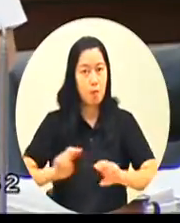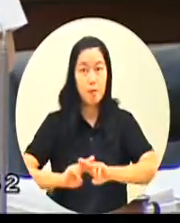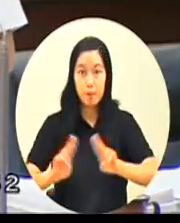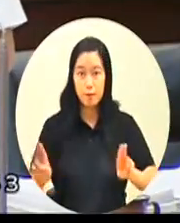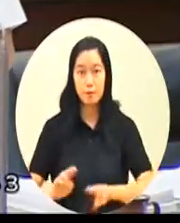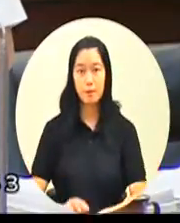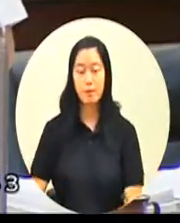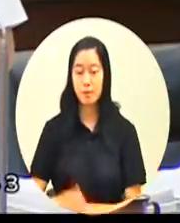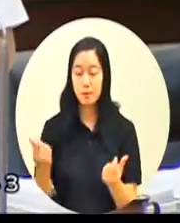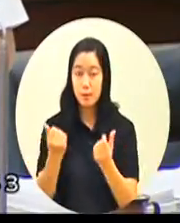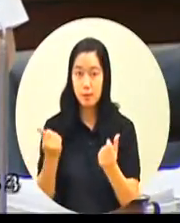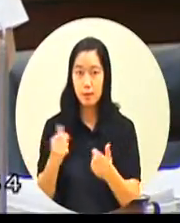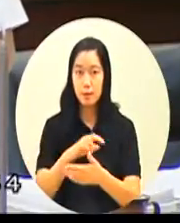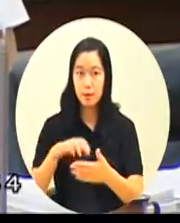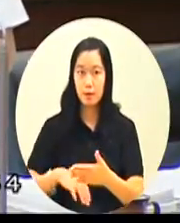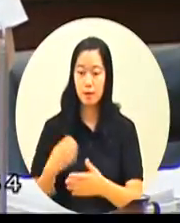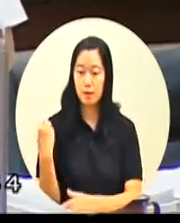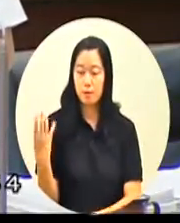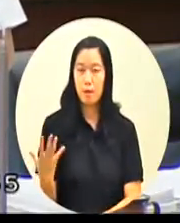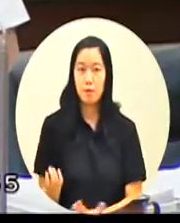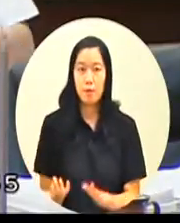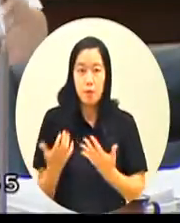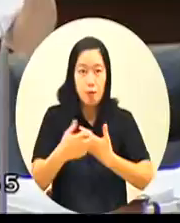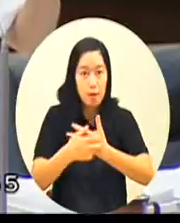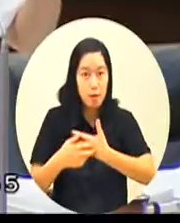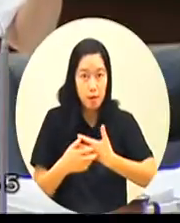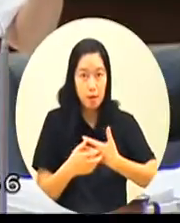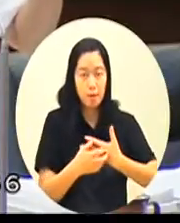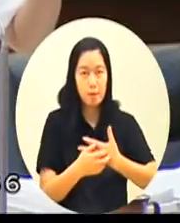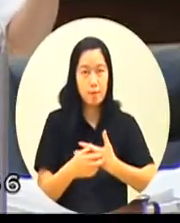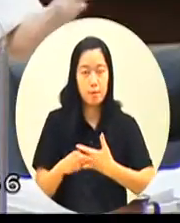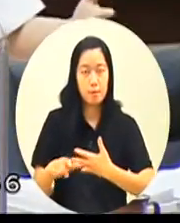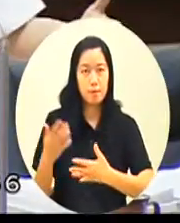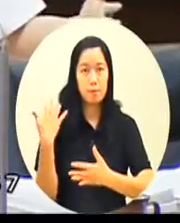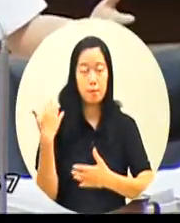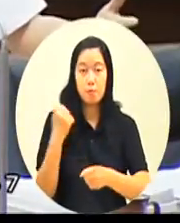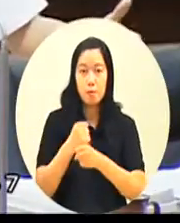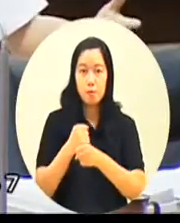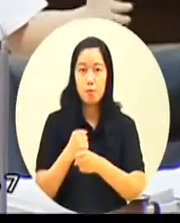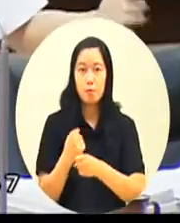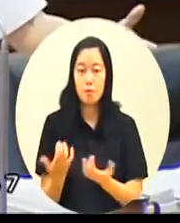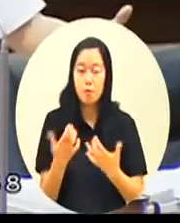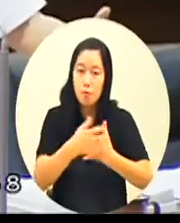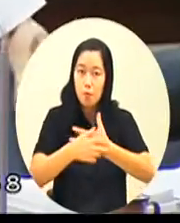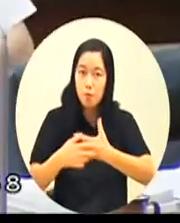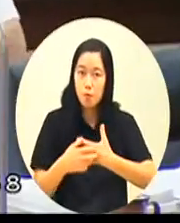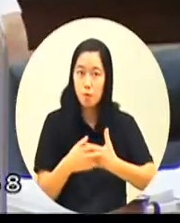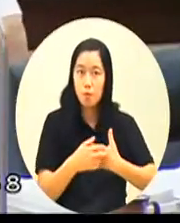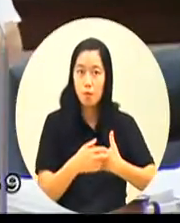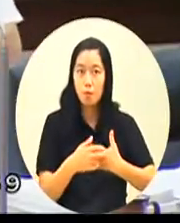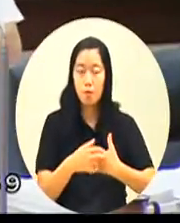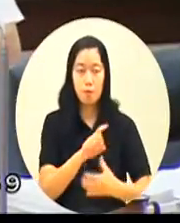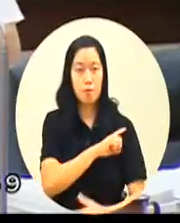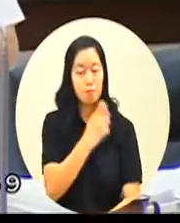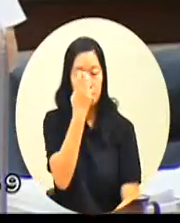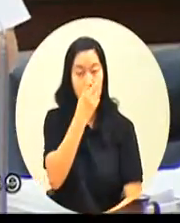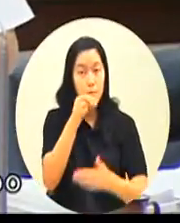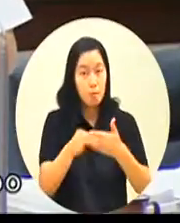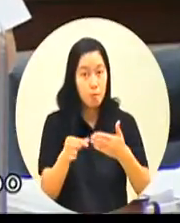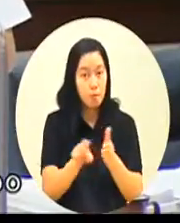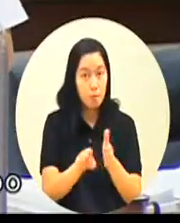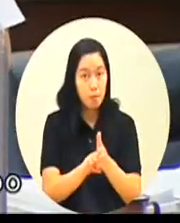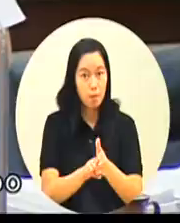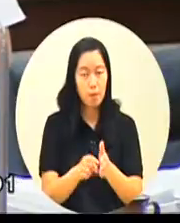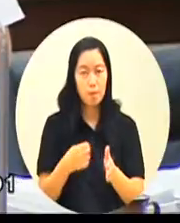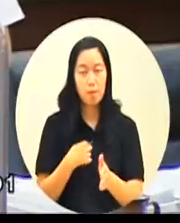编就是包含我们新草芽那个地方，当初我们在做这个新草芽制定这个新草芽自治条例的时候，我们当